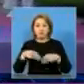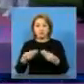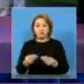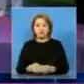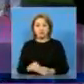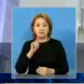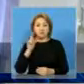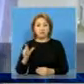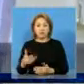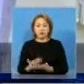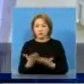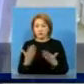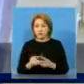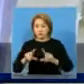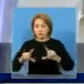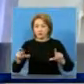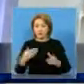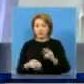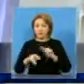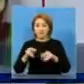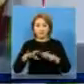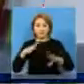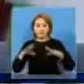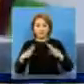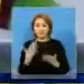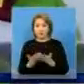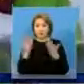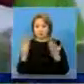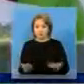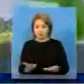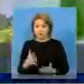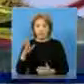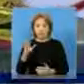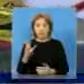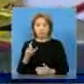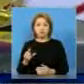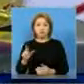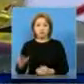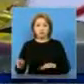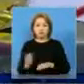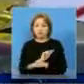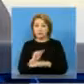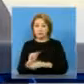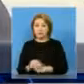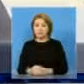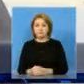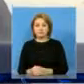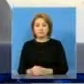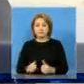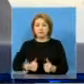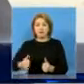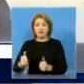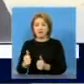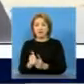Мұндағы жасөспірімдер бұған дейін мектептің спорт залында жаттыққан. Бүгінде мұнда 500-ге жуық бала тәлім алып жатыр. Ауылымызда